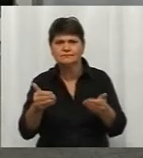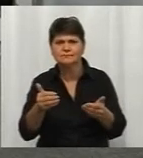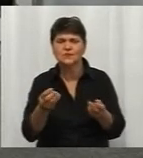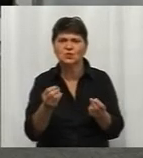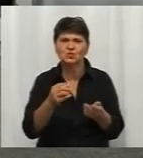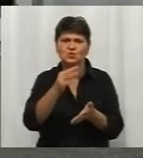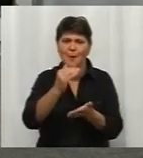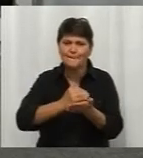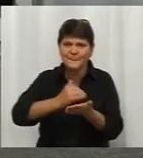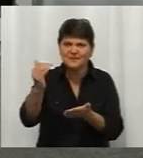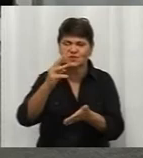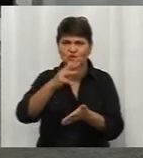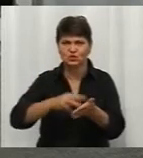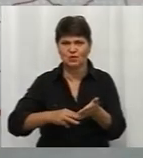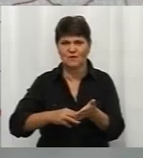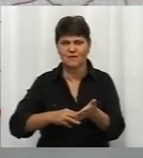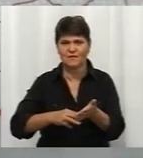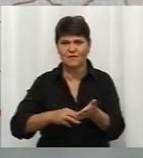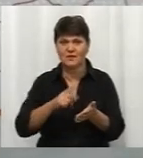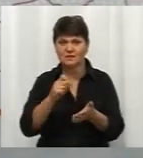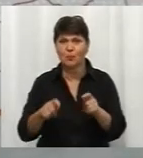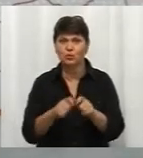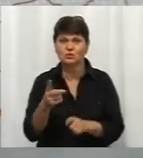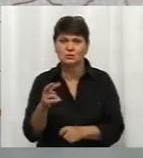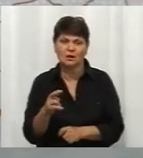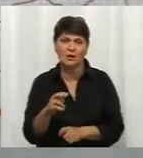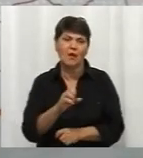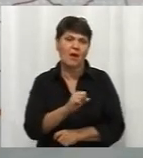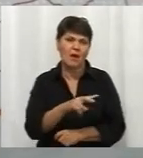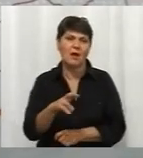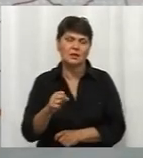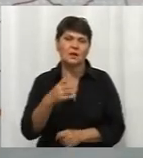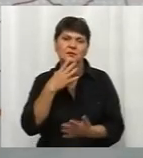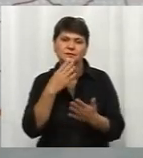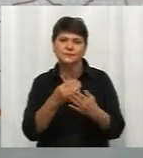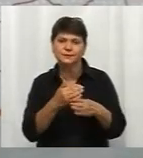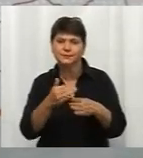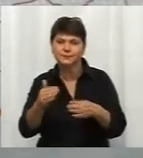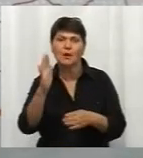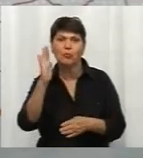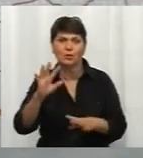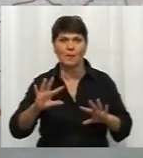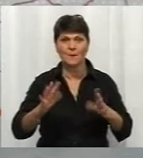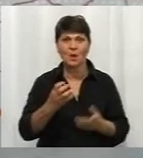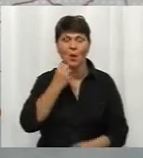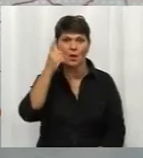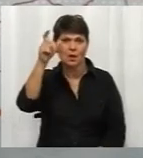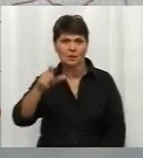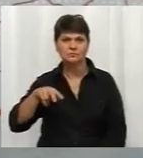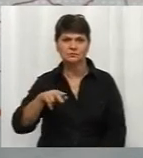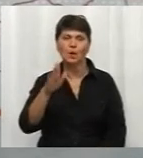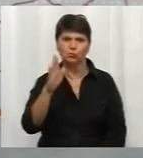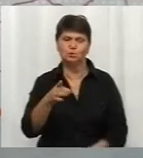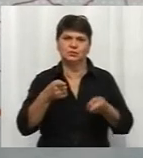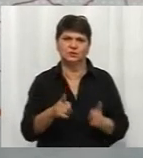за порушення правил дорожнього руху пішоходами. Свого часу, я думаю, що колись все-таки настане той момент, коли пішохід буде дійсно